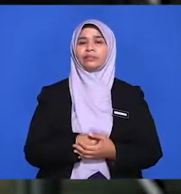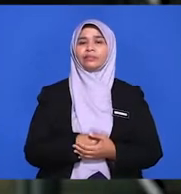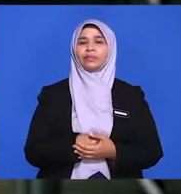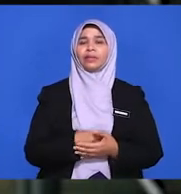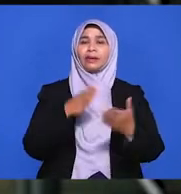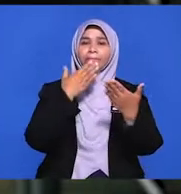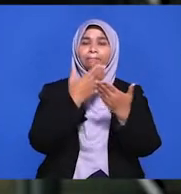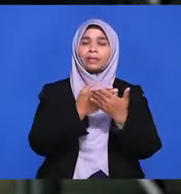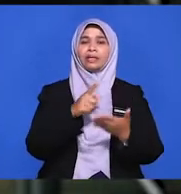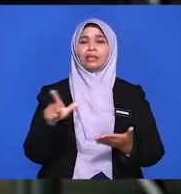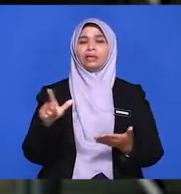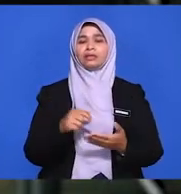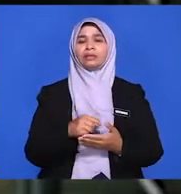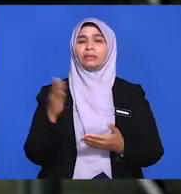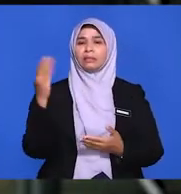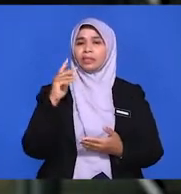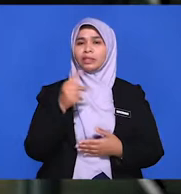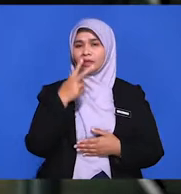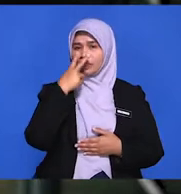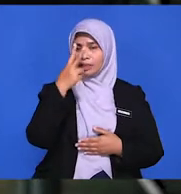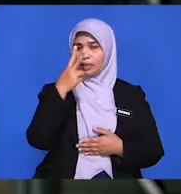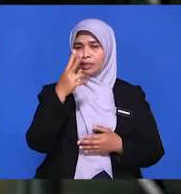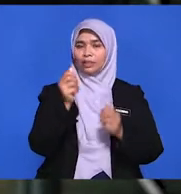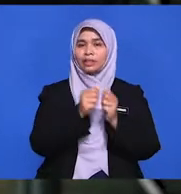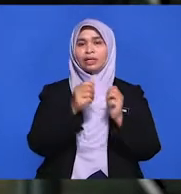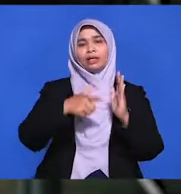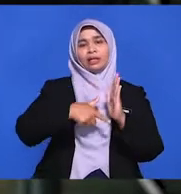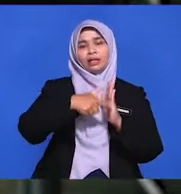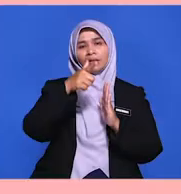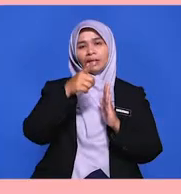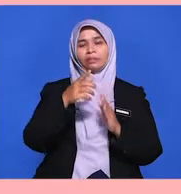Baiklah, mari kita lihat dengan lebih terperinci.